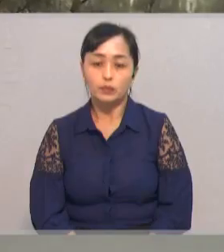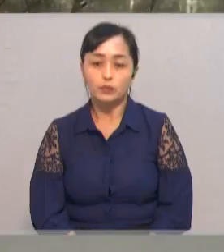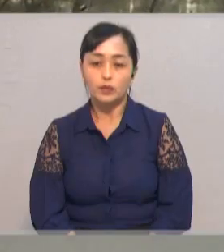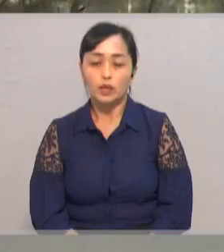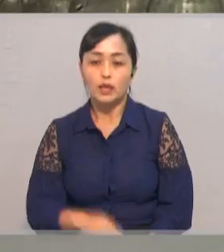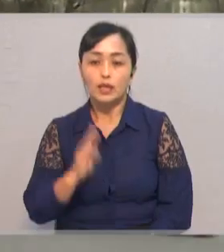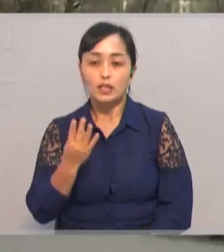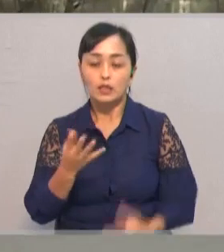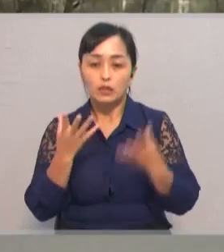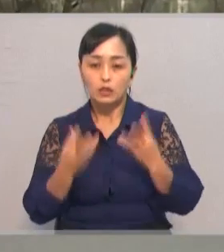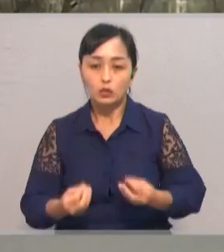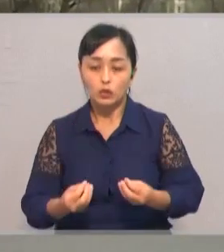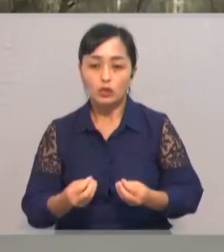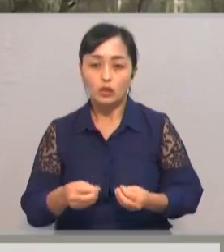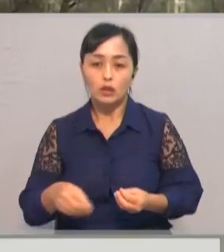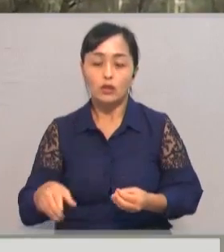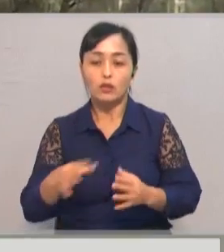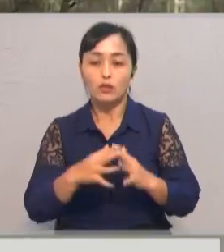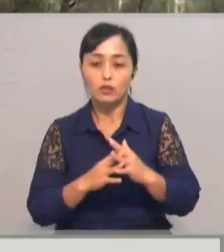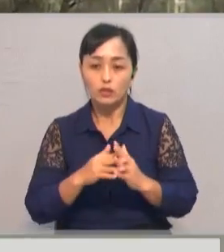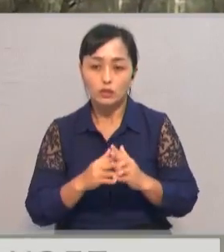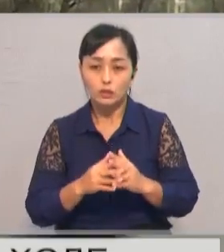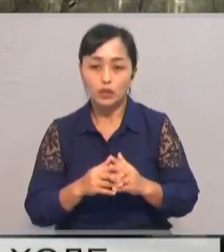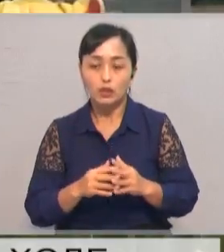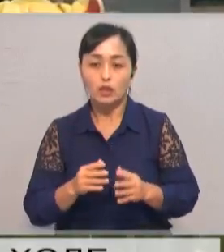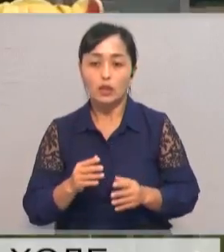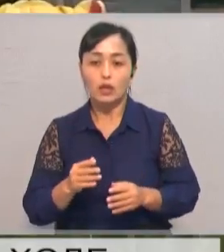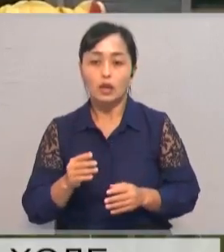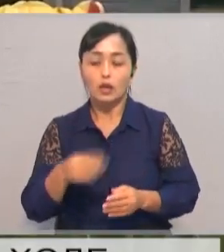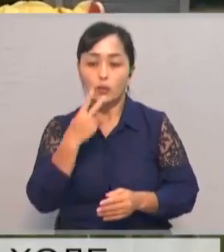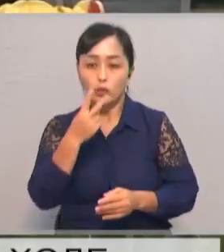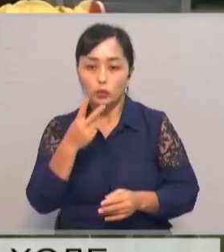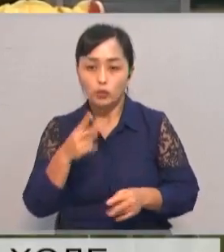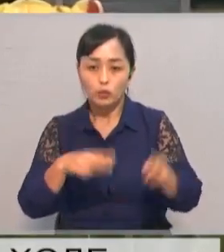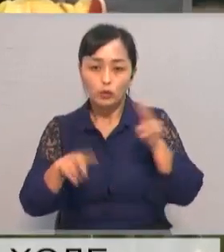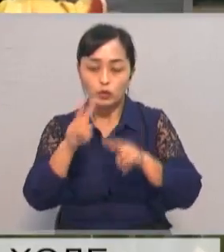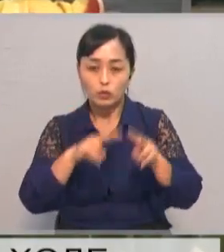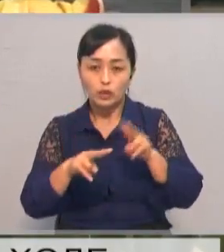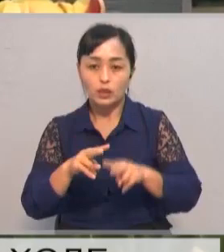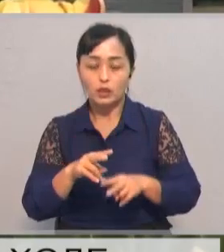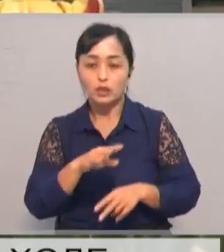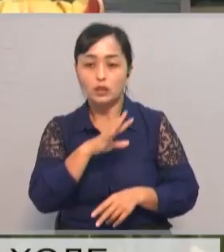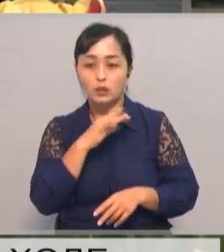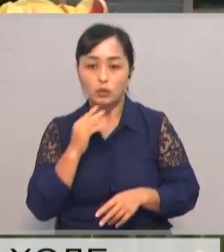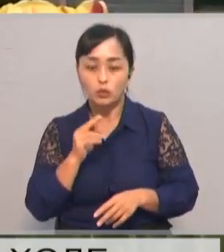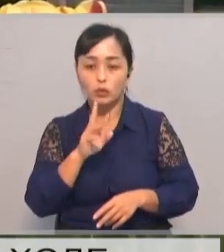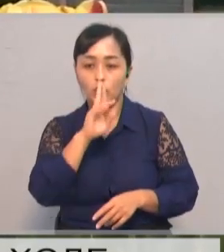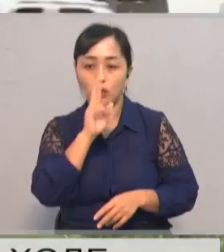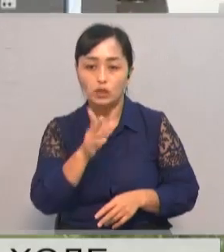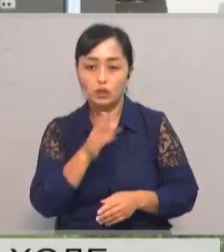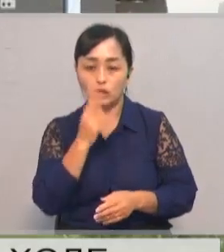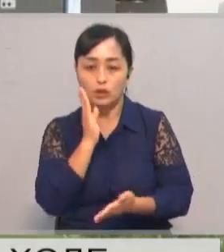За четверо суток по месту жительства проверено 2360 лиц, состоящих на учете. В результате выявлено 52